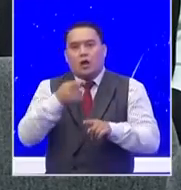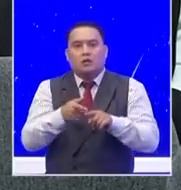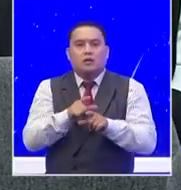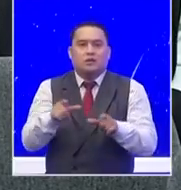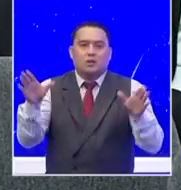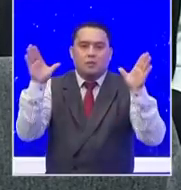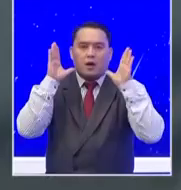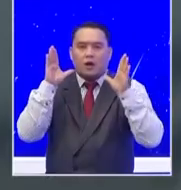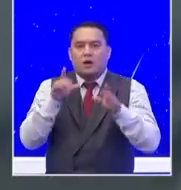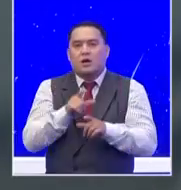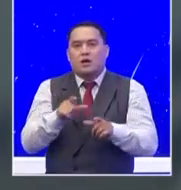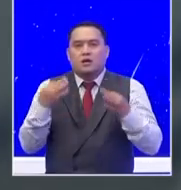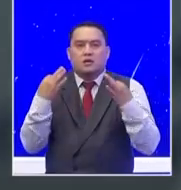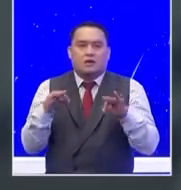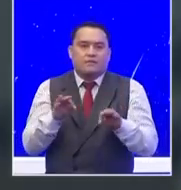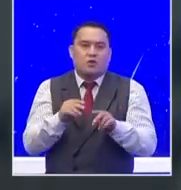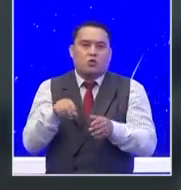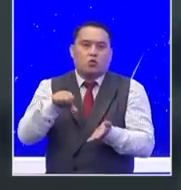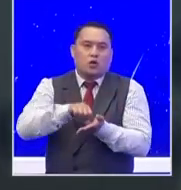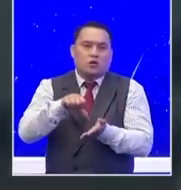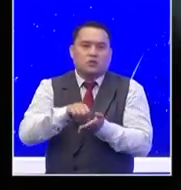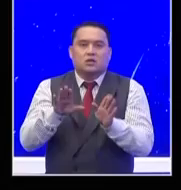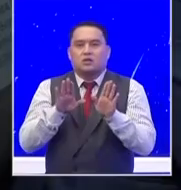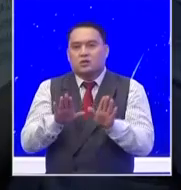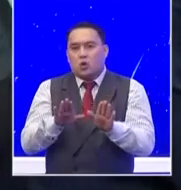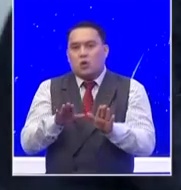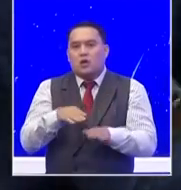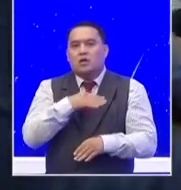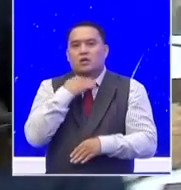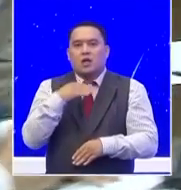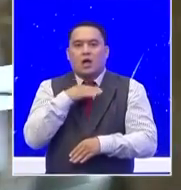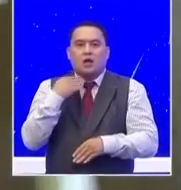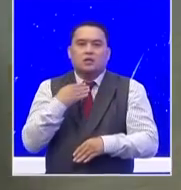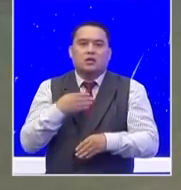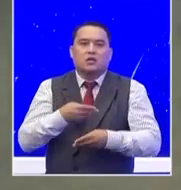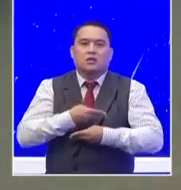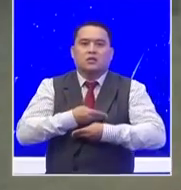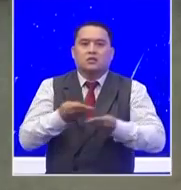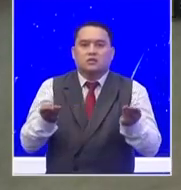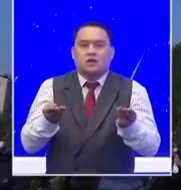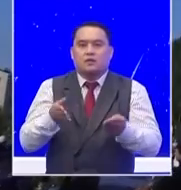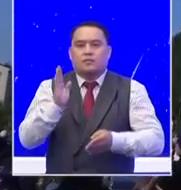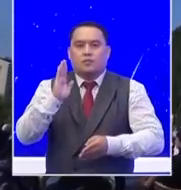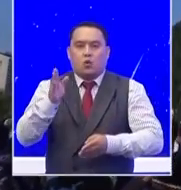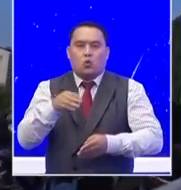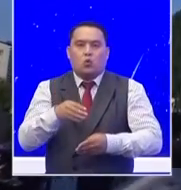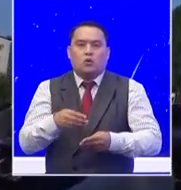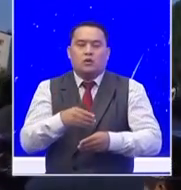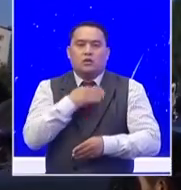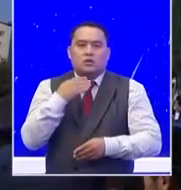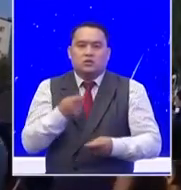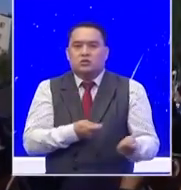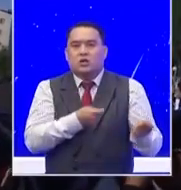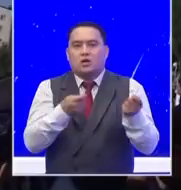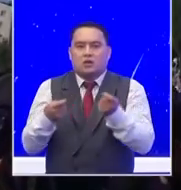имамдар мен қасапшыларға рәсімге қатысуға рұқсат. Ал етті әлеуметтік осал топтарға еріктілер таратады. Берген құрбанның